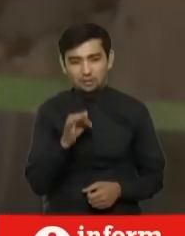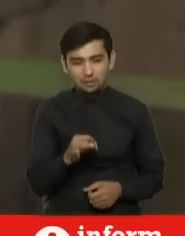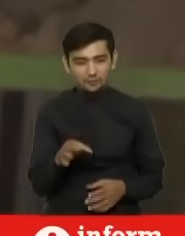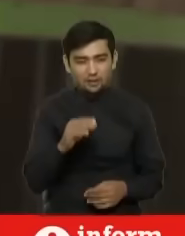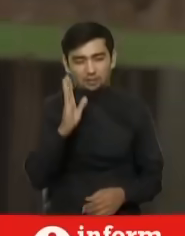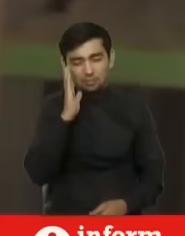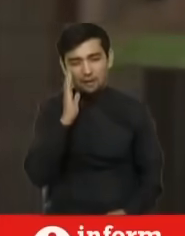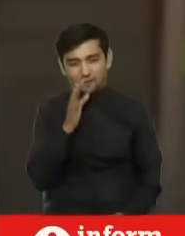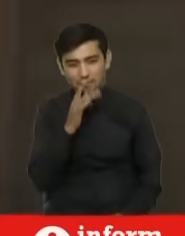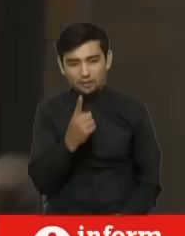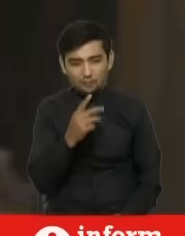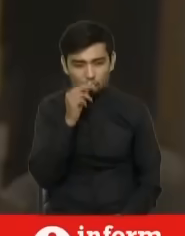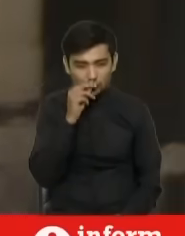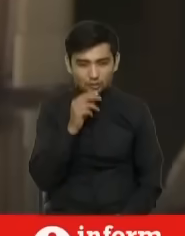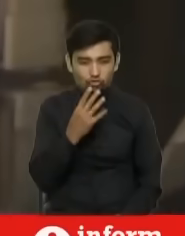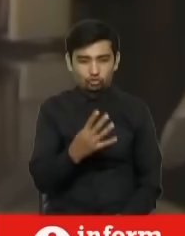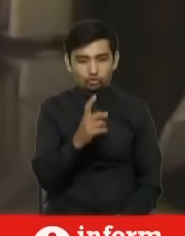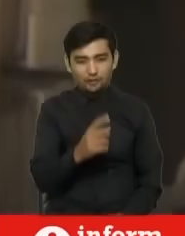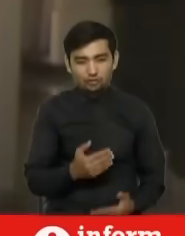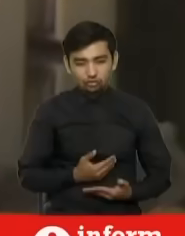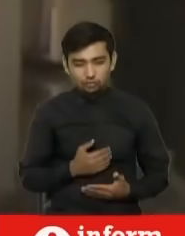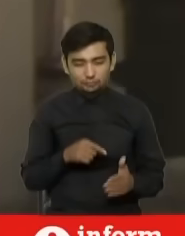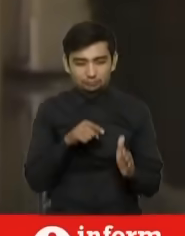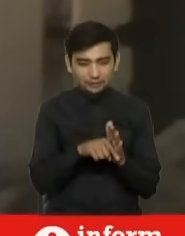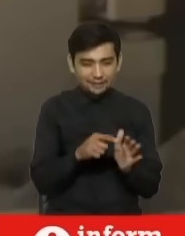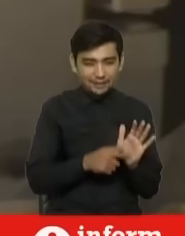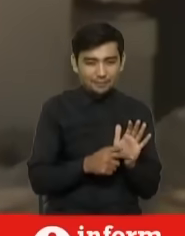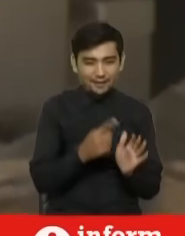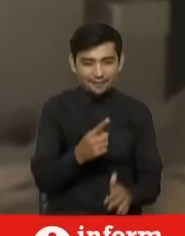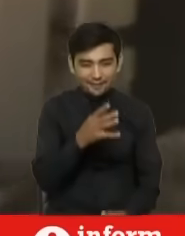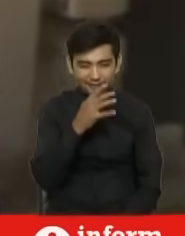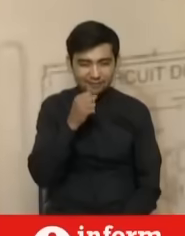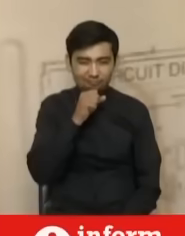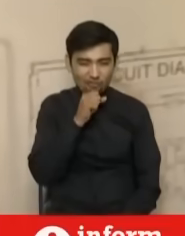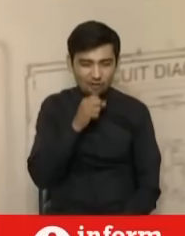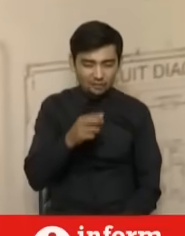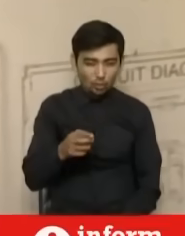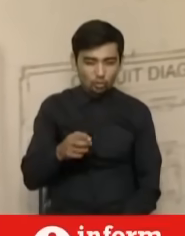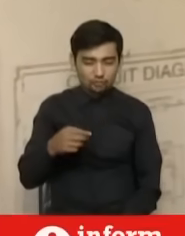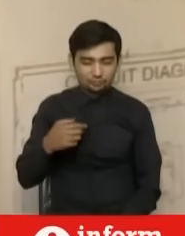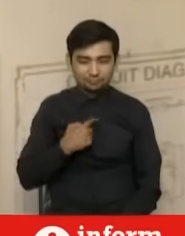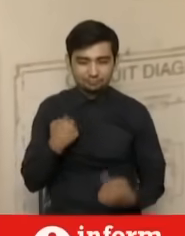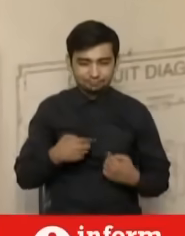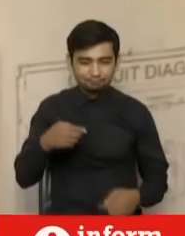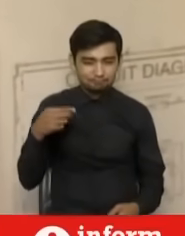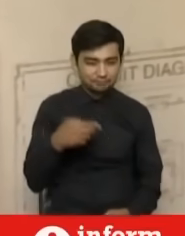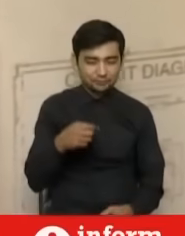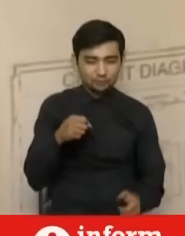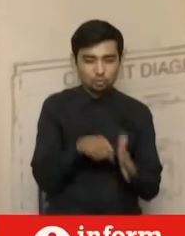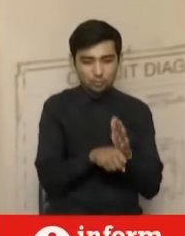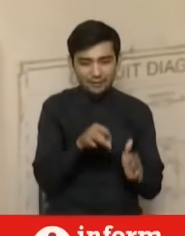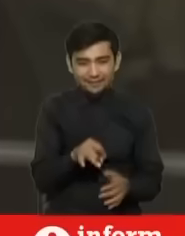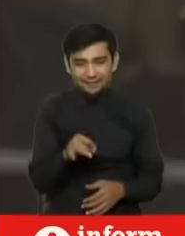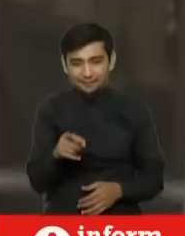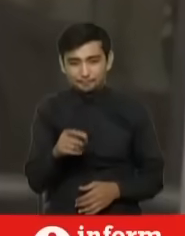ұйқыда жатқанда бір ер адам төрт кісі тұратын үйге келіп 71 жастағы ақсақалды кеудеден пышақпен ұрып жер жастандырған. Көршілердің айтуынша ол сәтте қыбыр